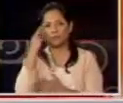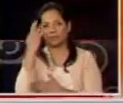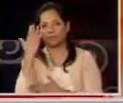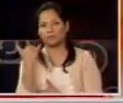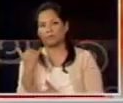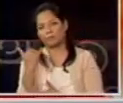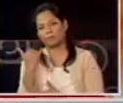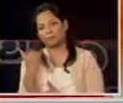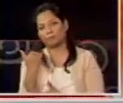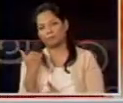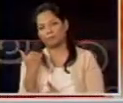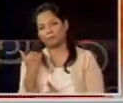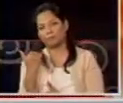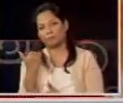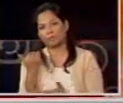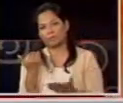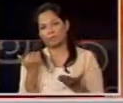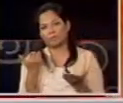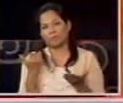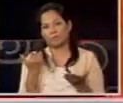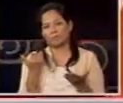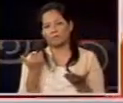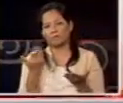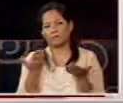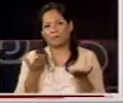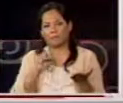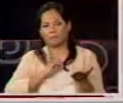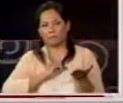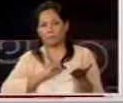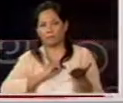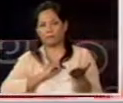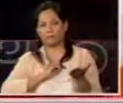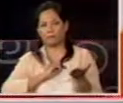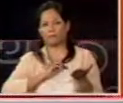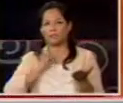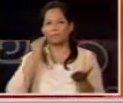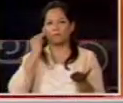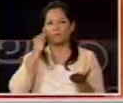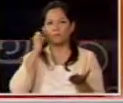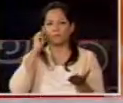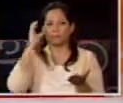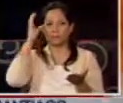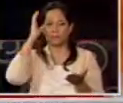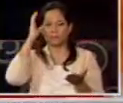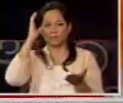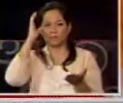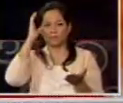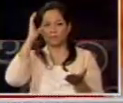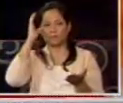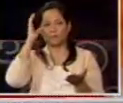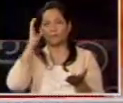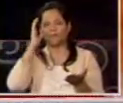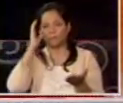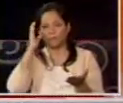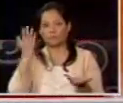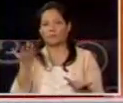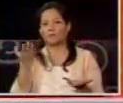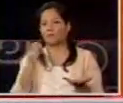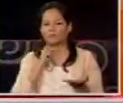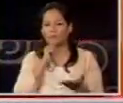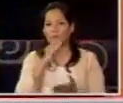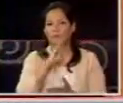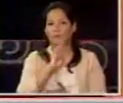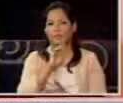it's parang, kasi parang inaring pag-aari na talaga ni Mrs. Corona at hindi na ng BGEI, di ba? Yung naging treatment dun